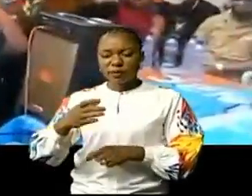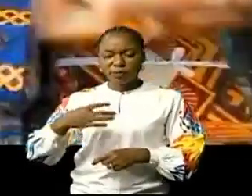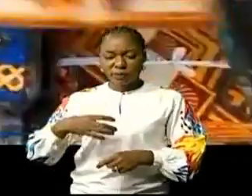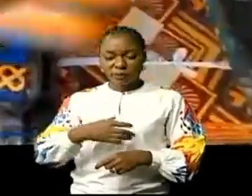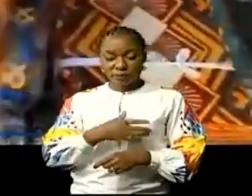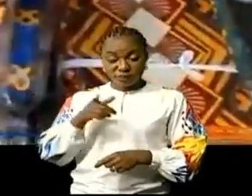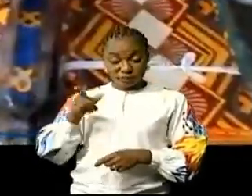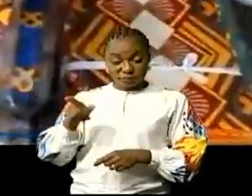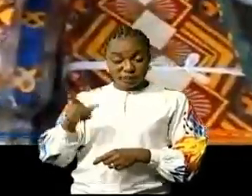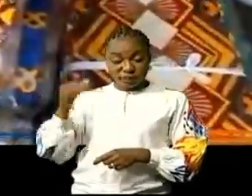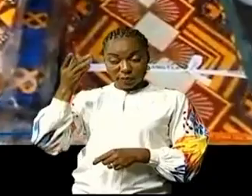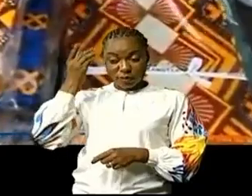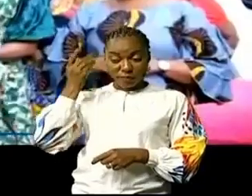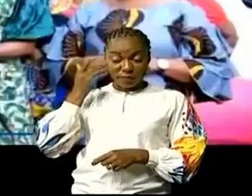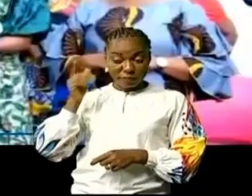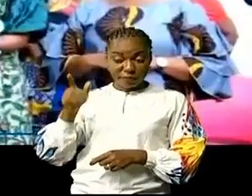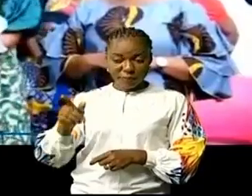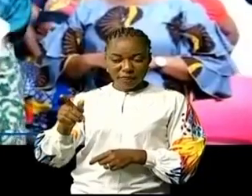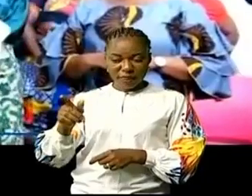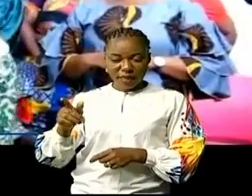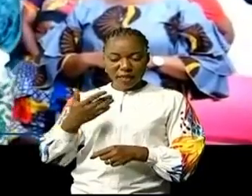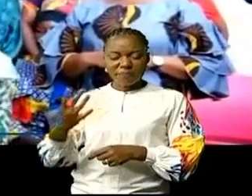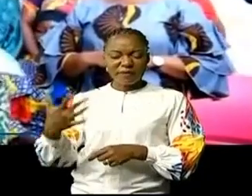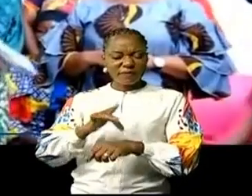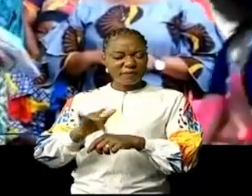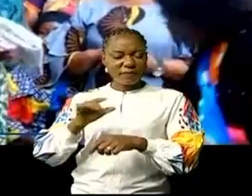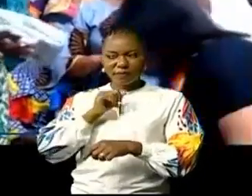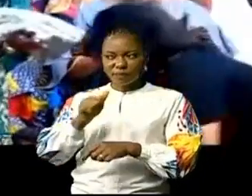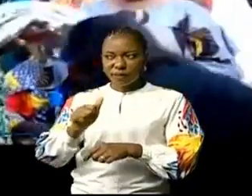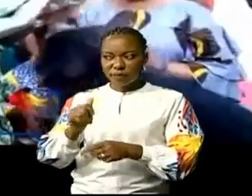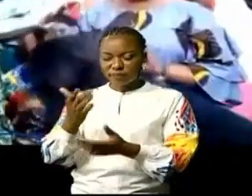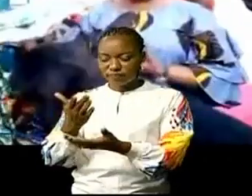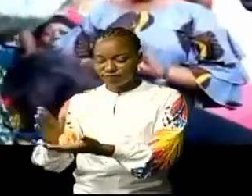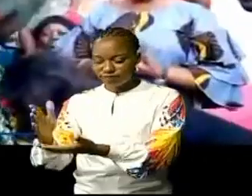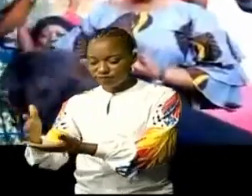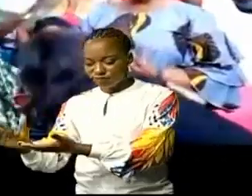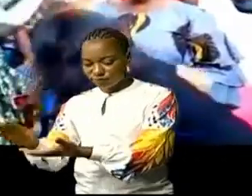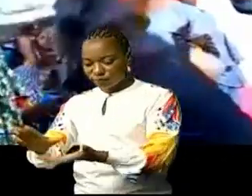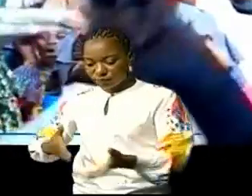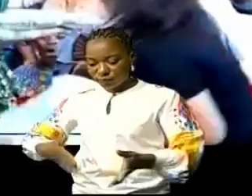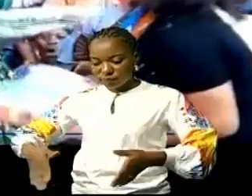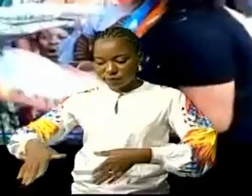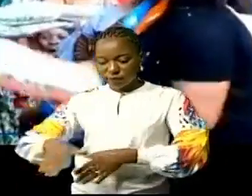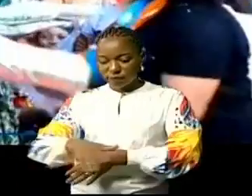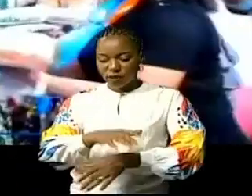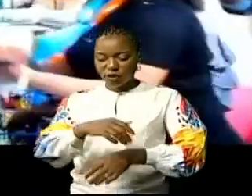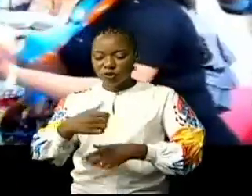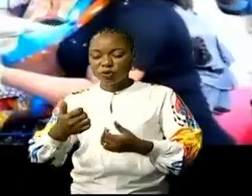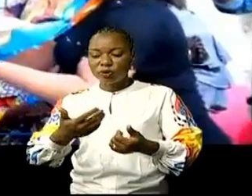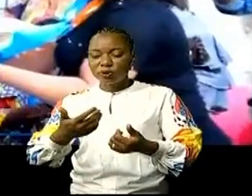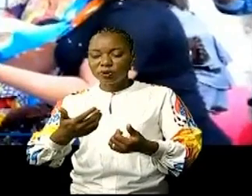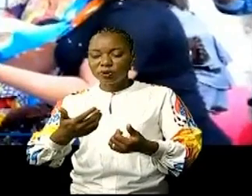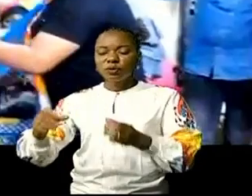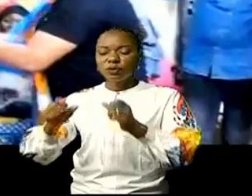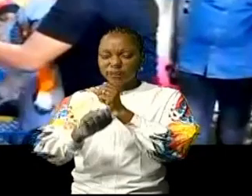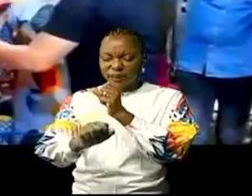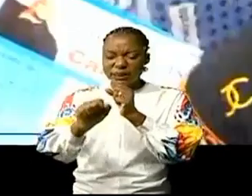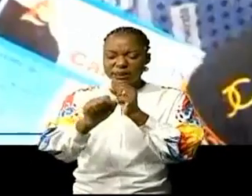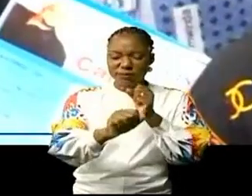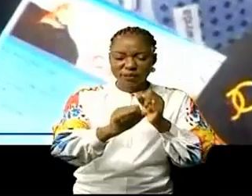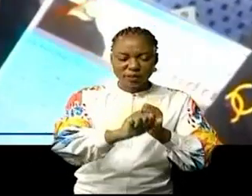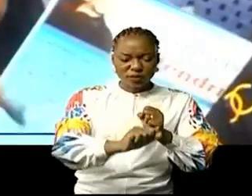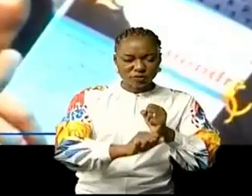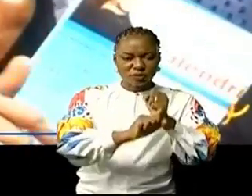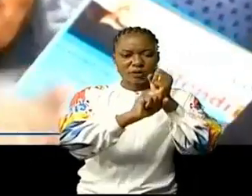Kasongo n'est pas allé main vide. Il a procédé à la remise de pagnes et autres biens et les a sensibilisés à